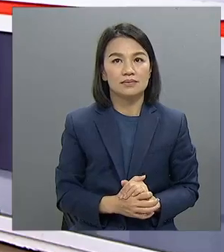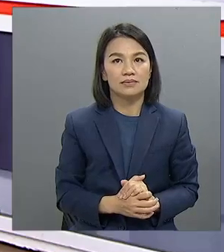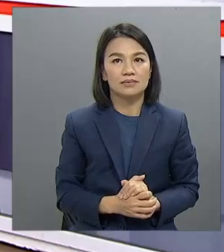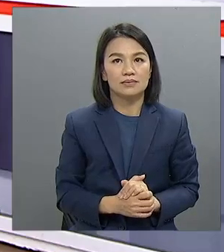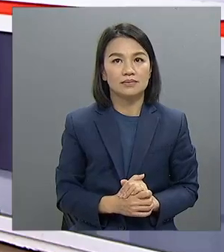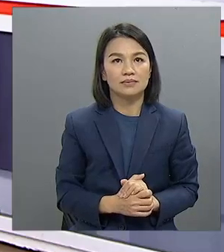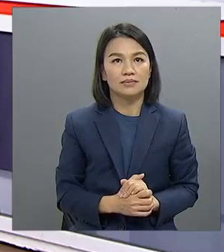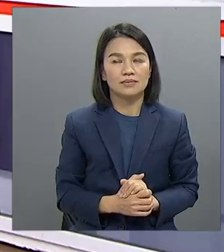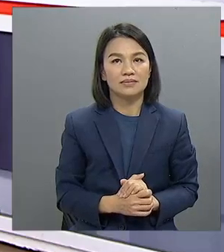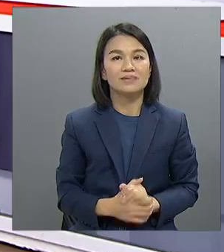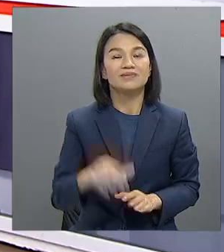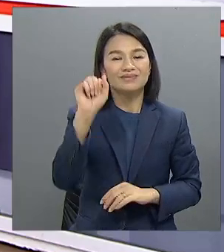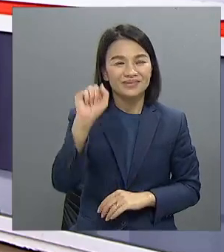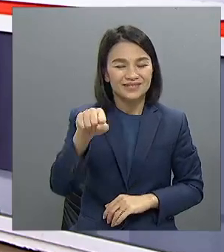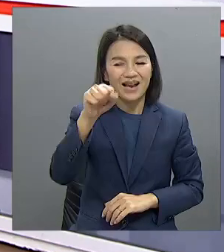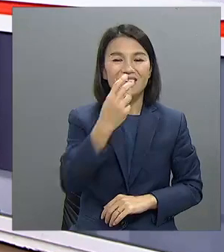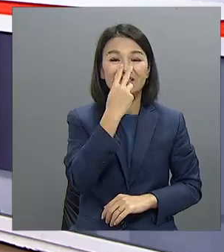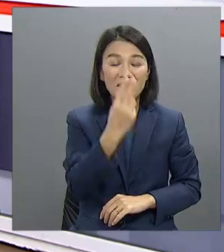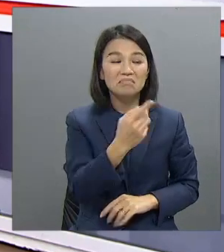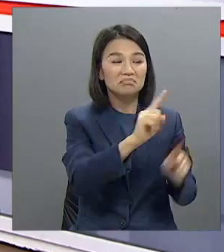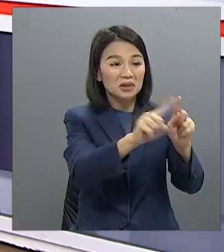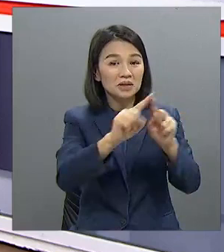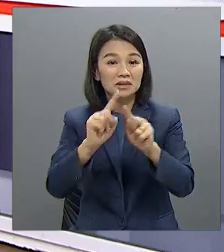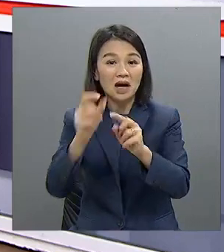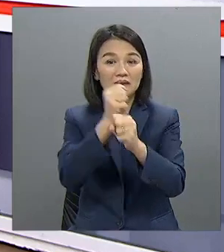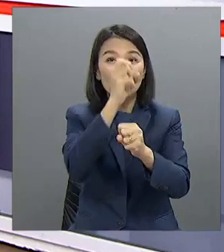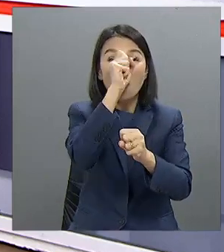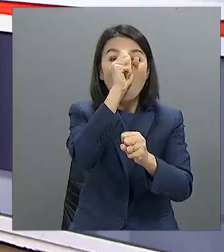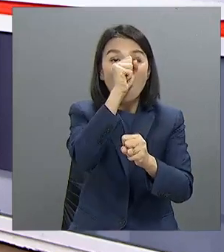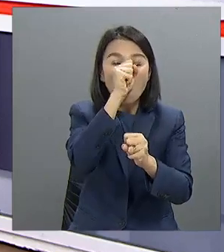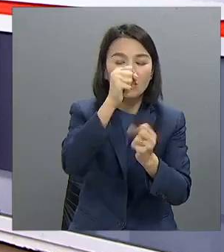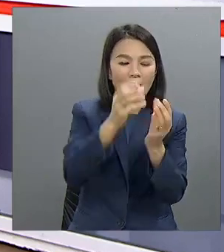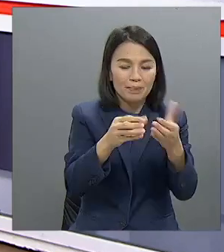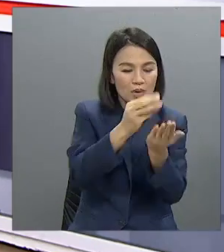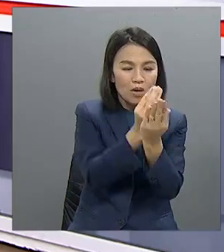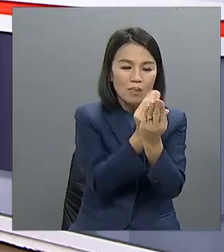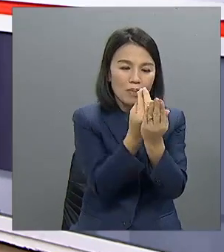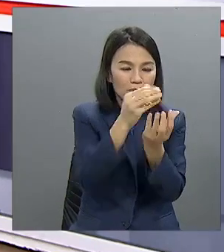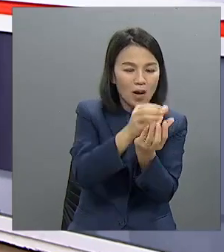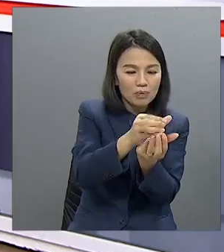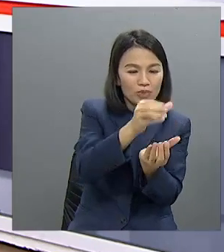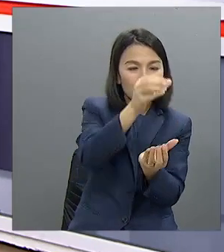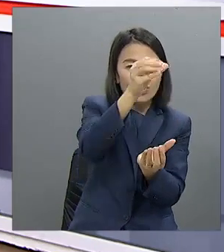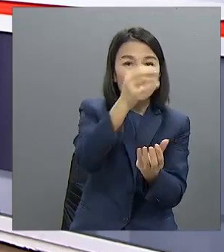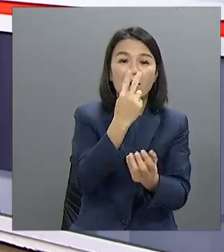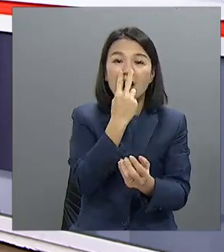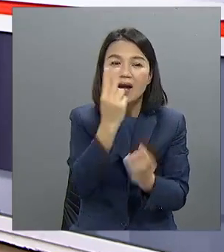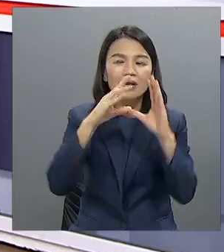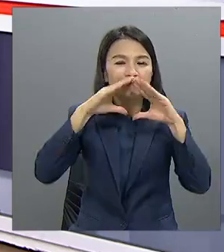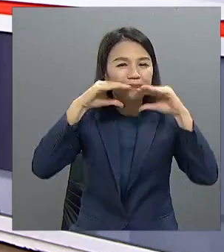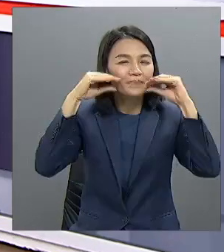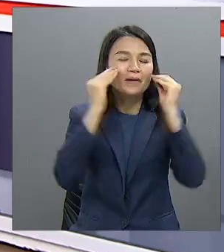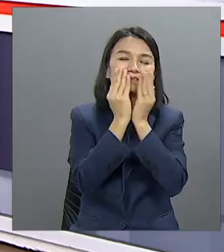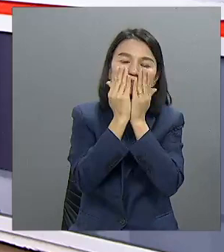ใช่แล้วค่ะได้เห็นแต่ละท่านนะคะที่ไปทดลองทำจำปาดองกันแต่ละคนนี้มีใบหน้าที่อิ่มเอิบแล้วก็อิ่มเอมหัวใจนะค